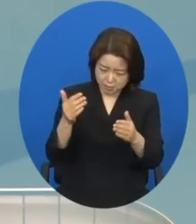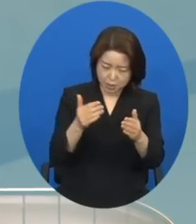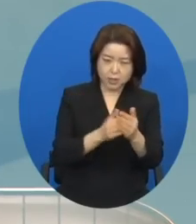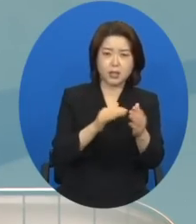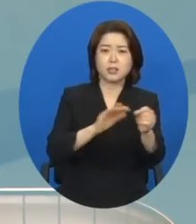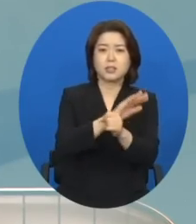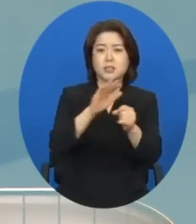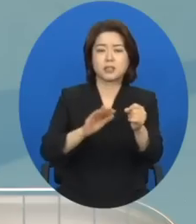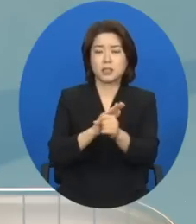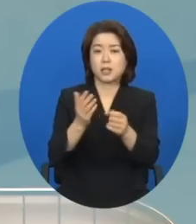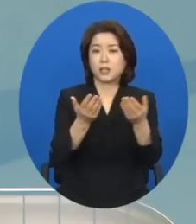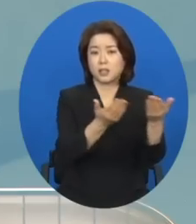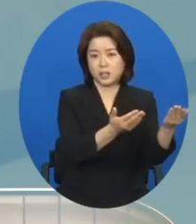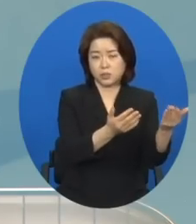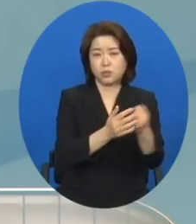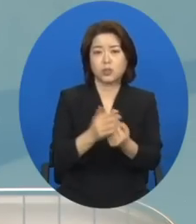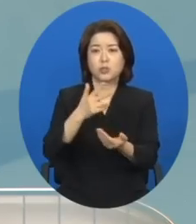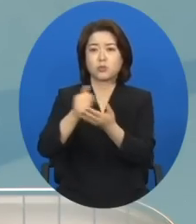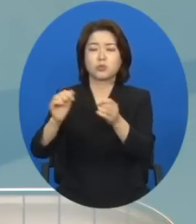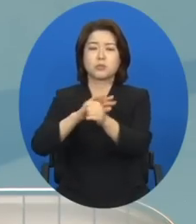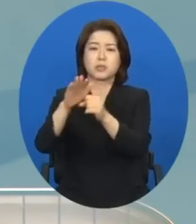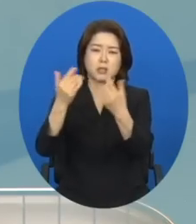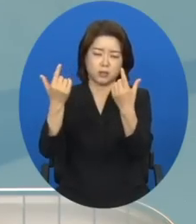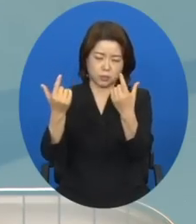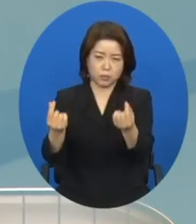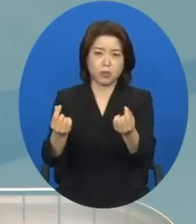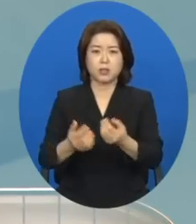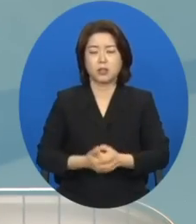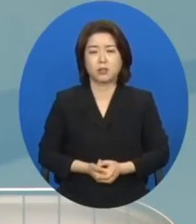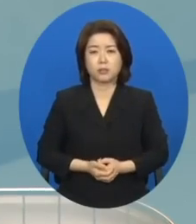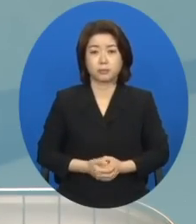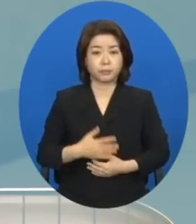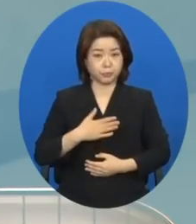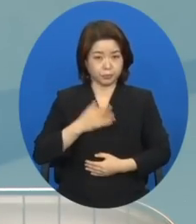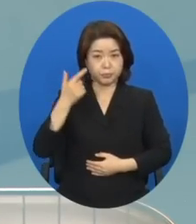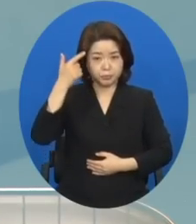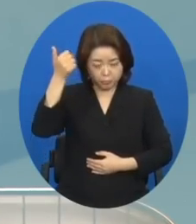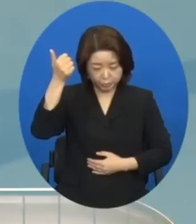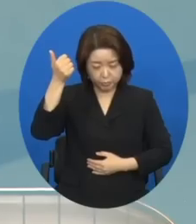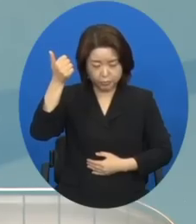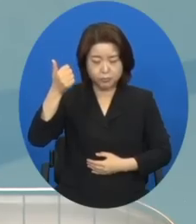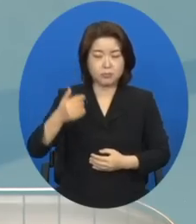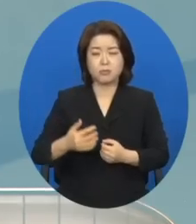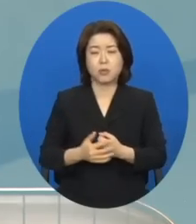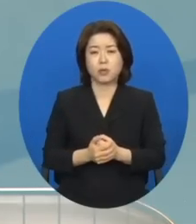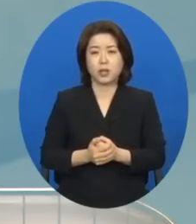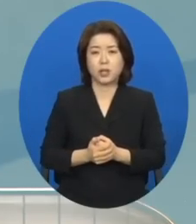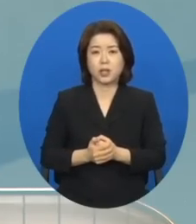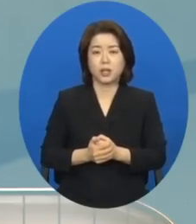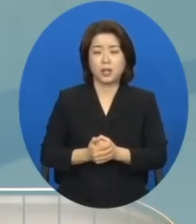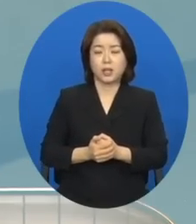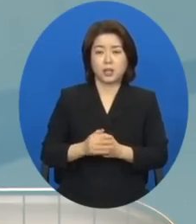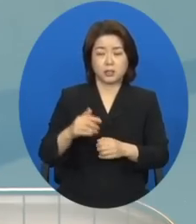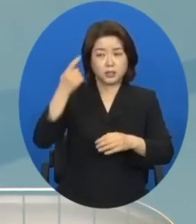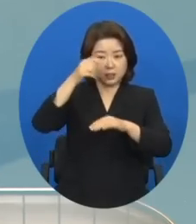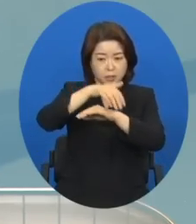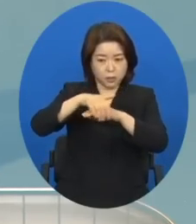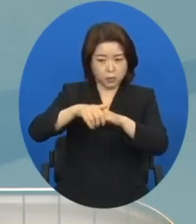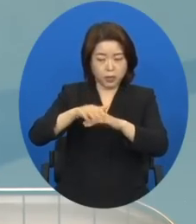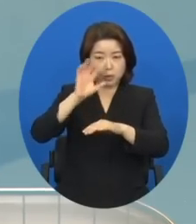끝까지 사랑하는 주님의 사랑인 거예요. 저는 목회 교회 3주간을